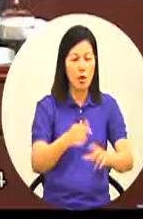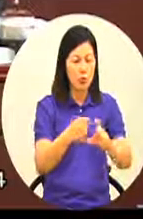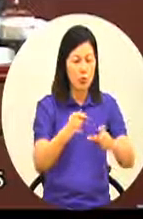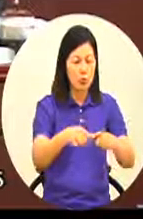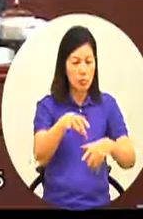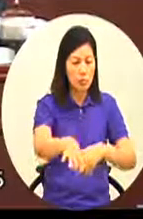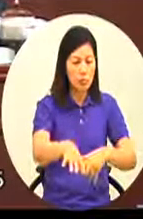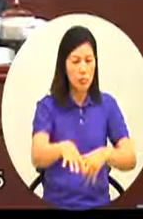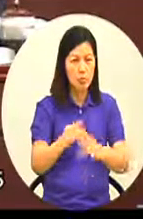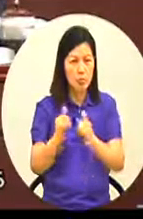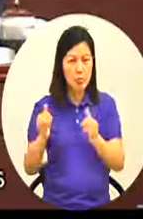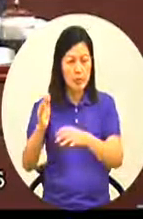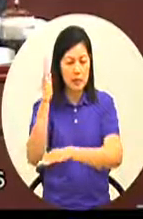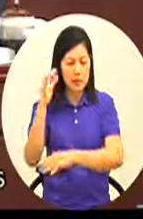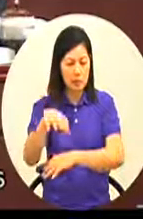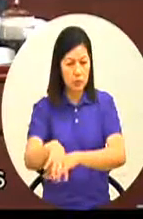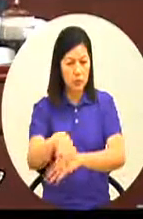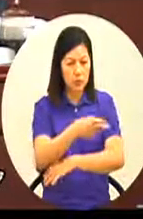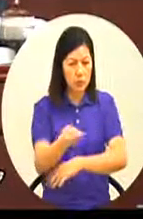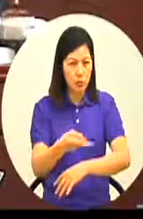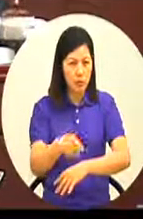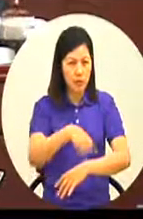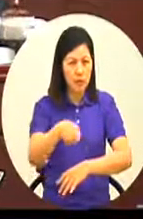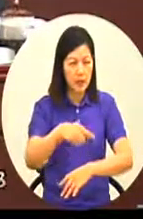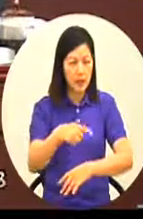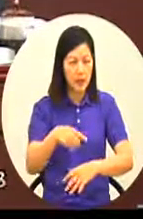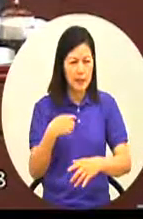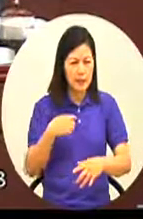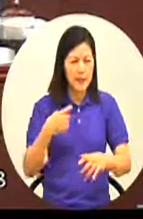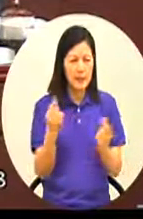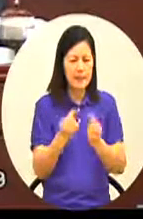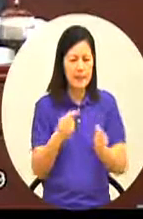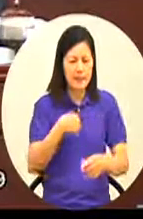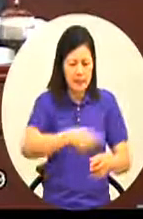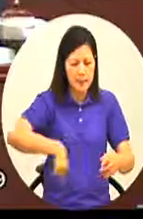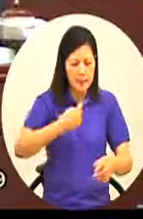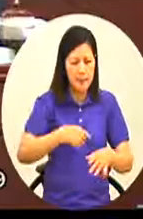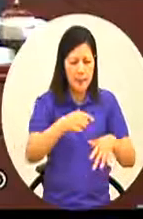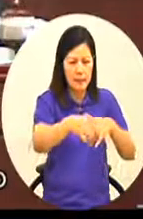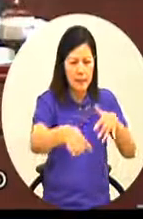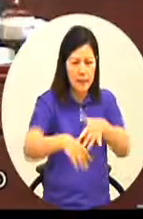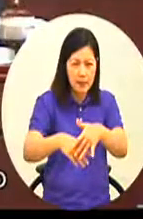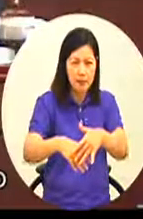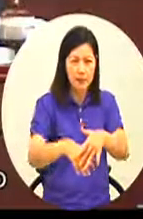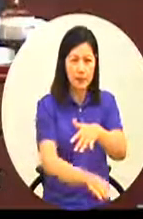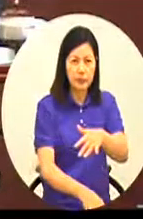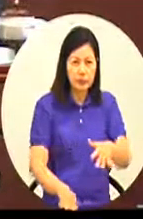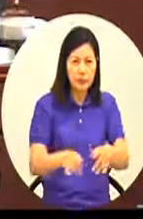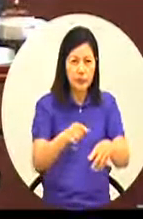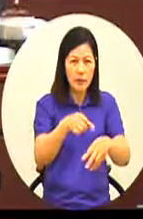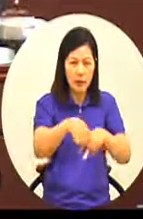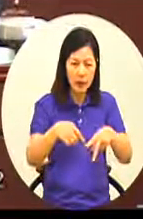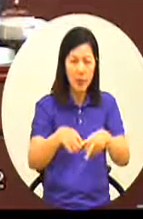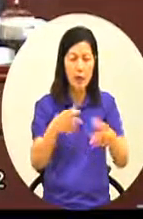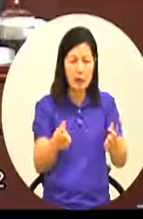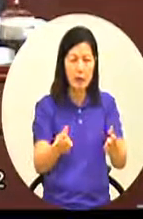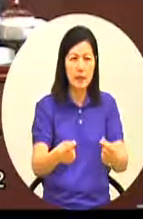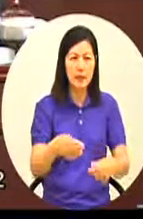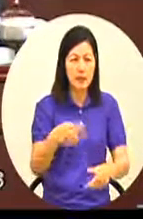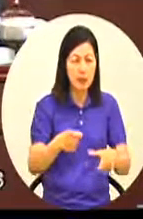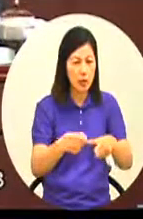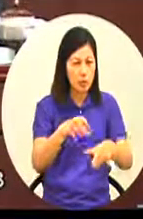政局，我们可以讲说是一个身体的末梢神经，所以所有的资讯其实也都是从我们的这些公所